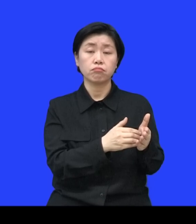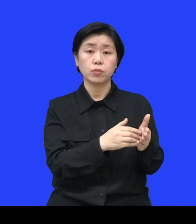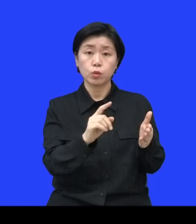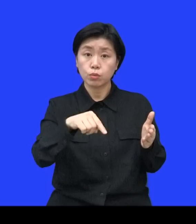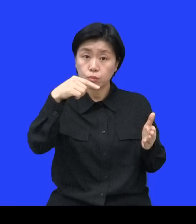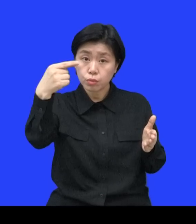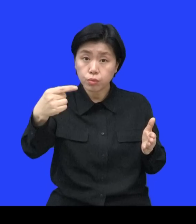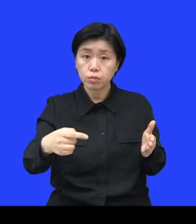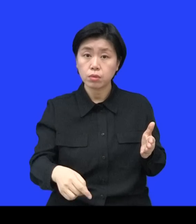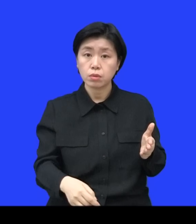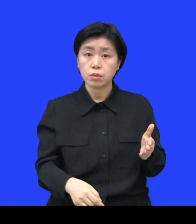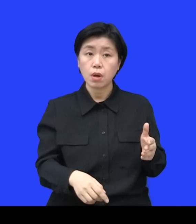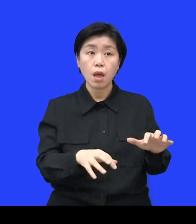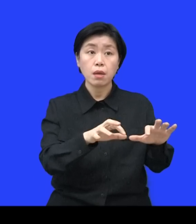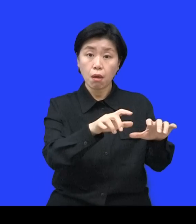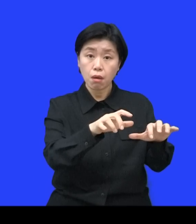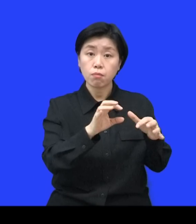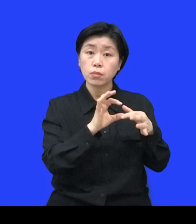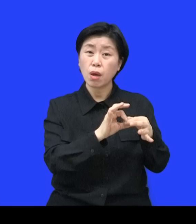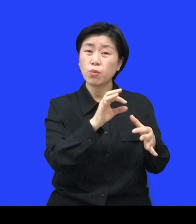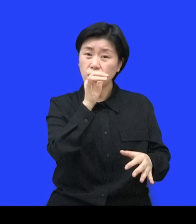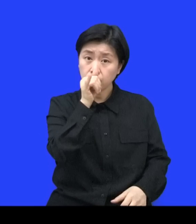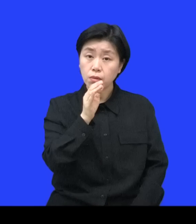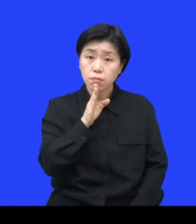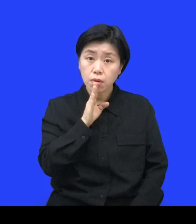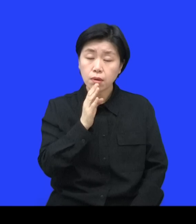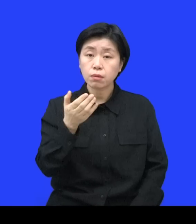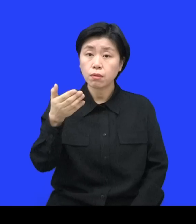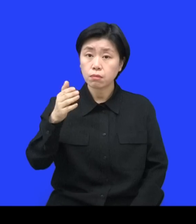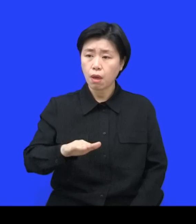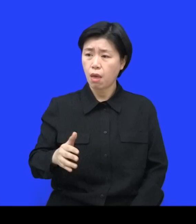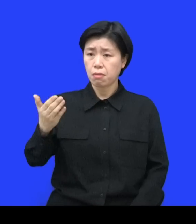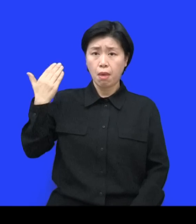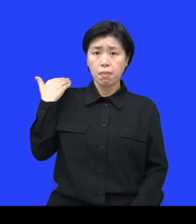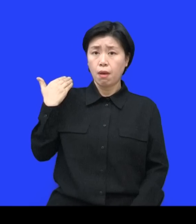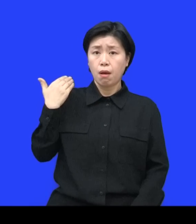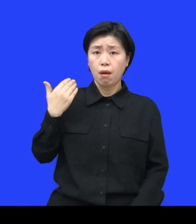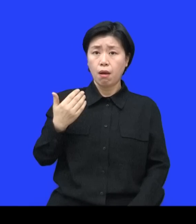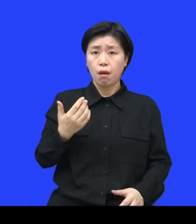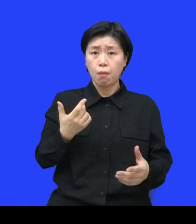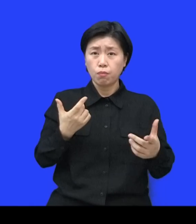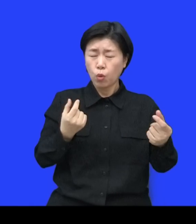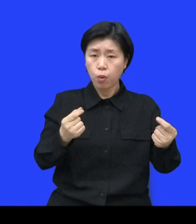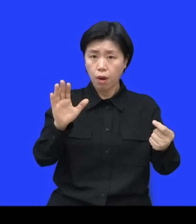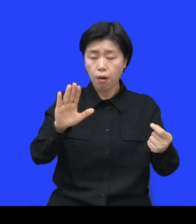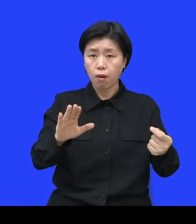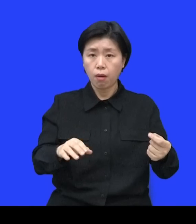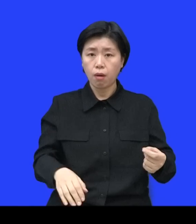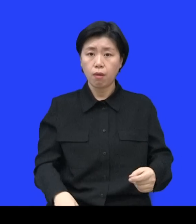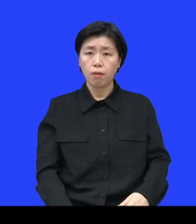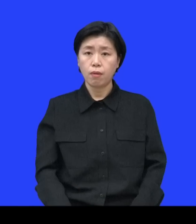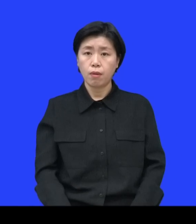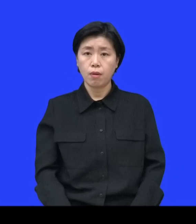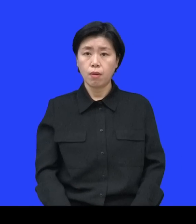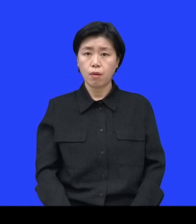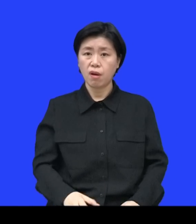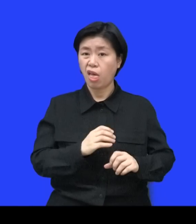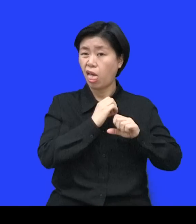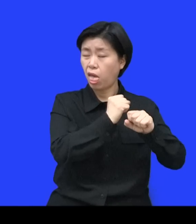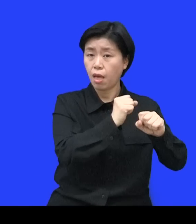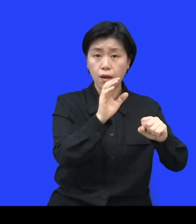이후로 게임을 안 한 게 아니에요. 근데 옛날처럼 계속해서 해야 되겠다. 그 강박적인 게 다